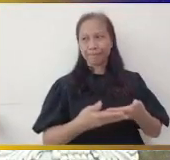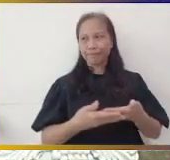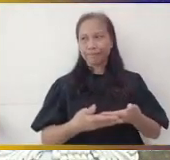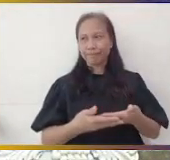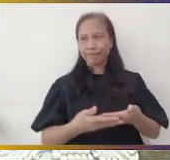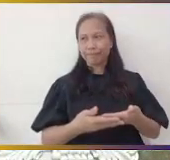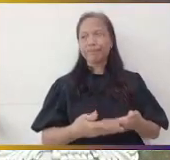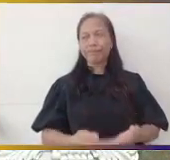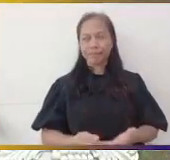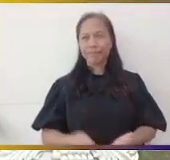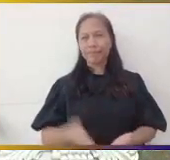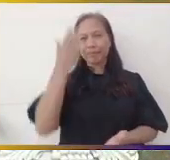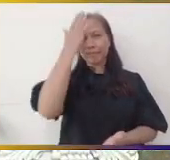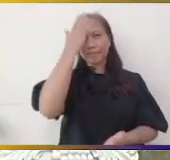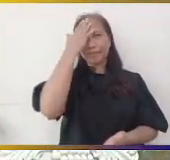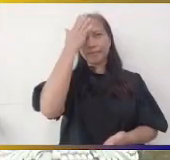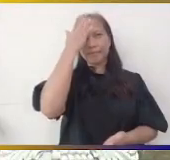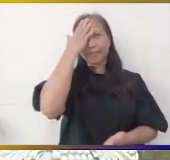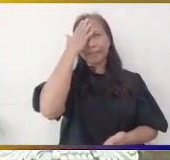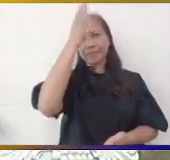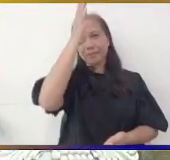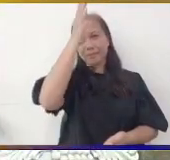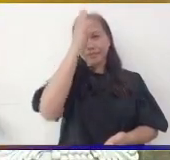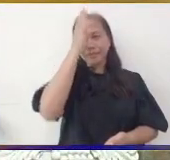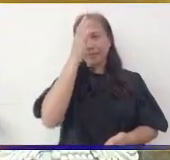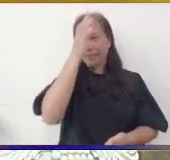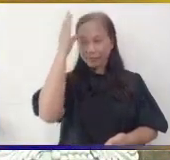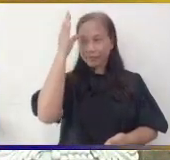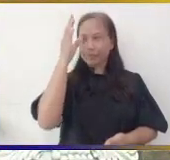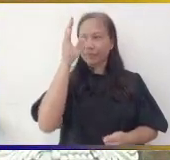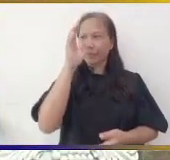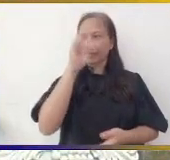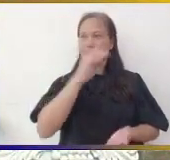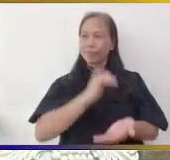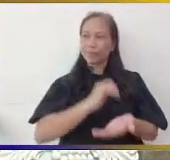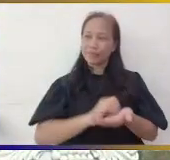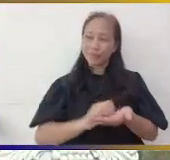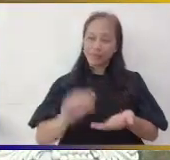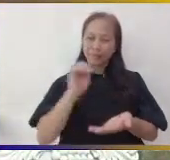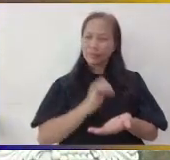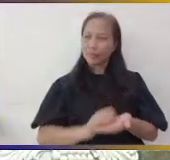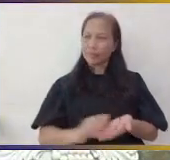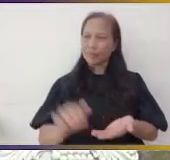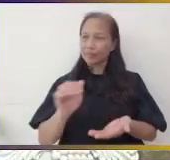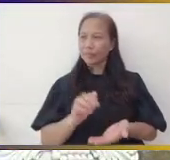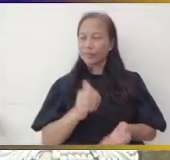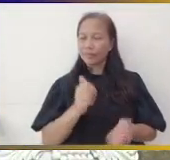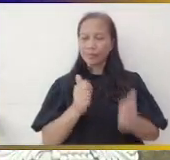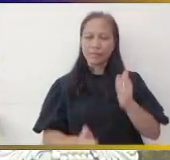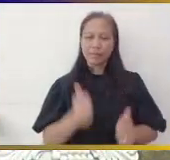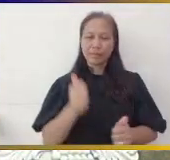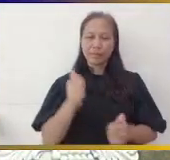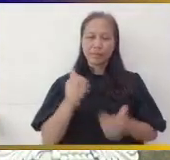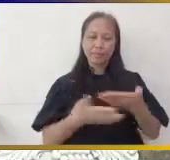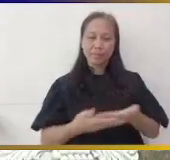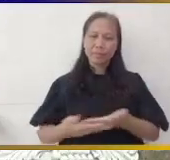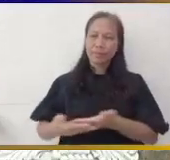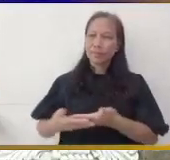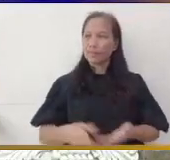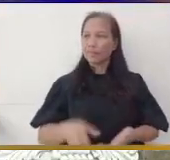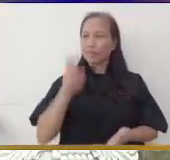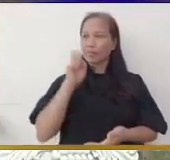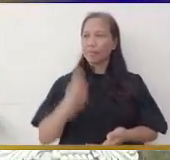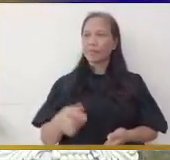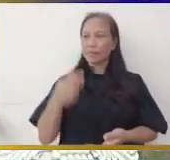binyag you see isa po yan sa mga kanyang inpost you see isa po yan sa kanyang mga ah ah hindi sa